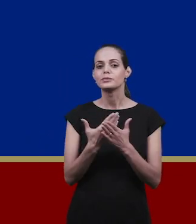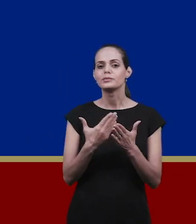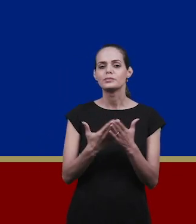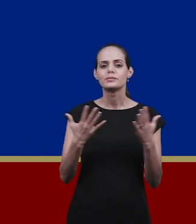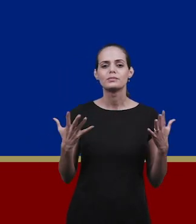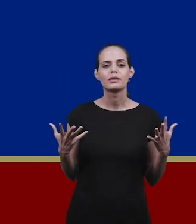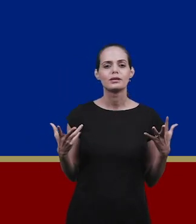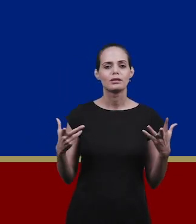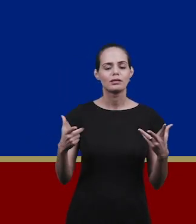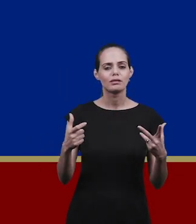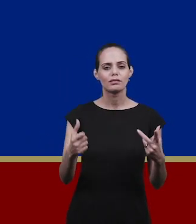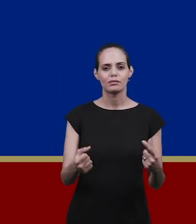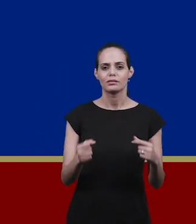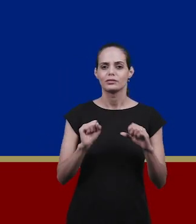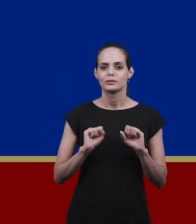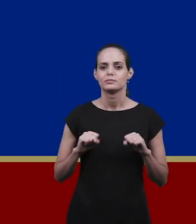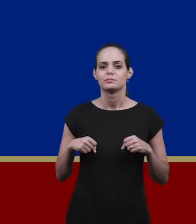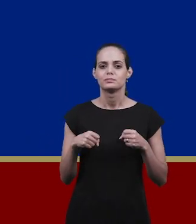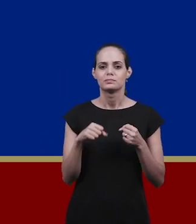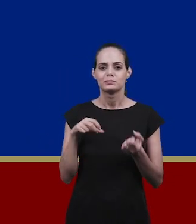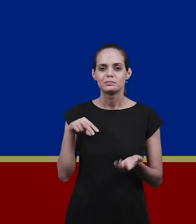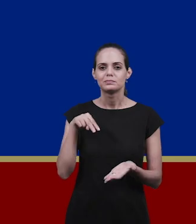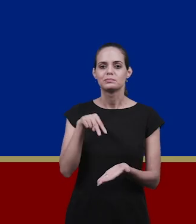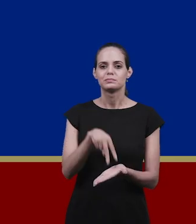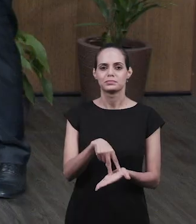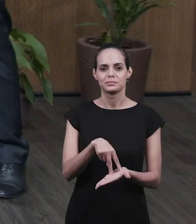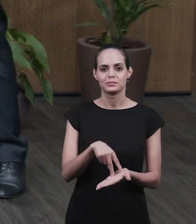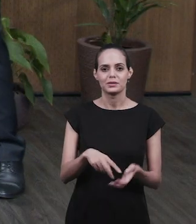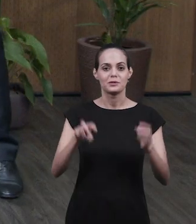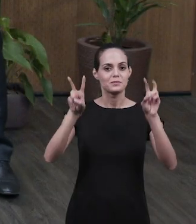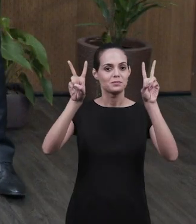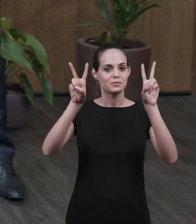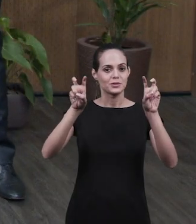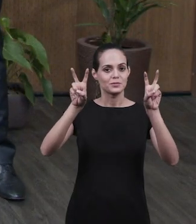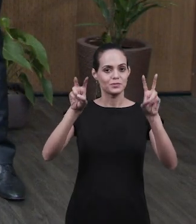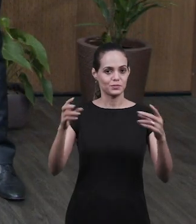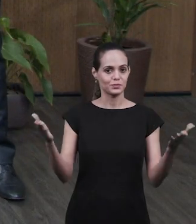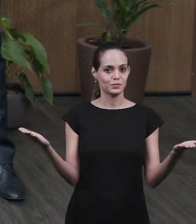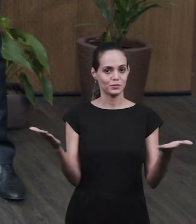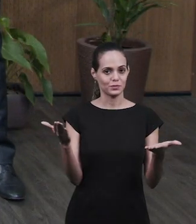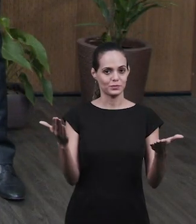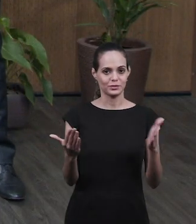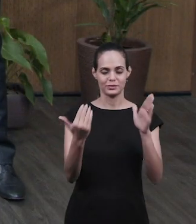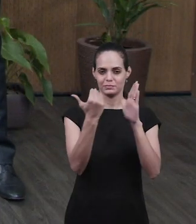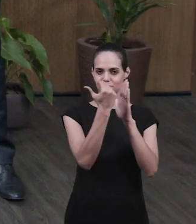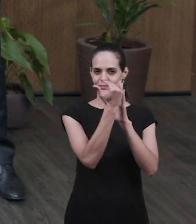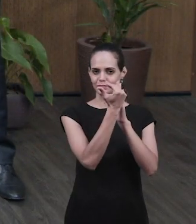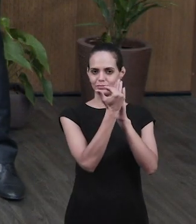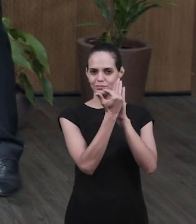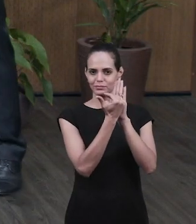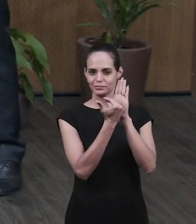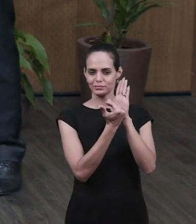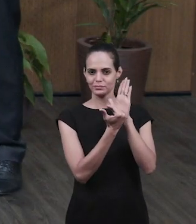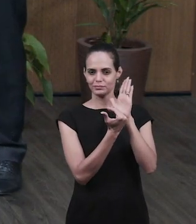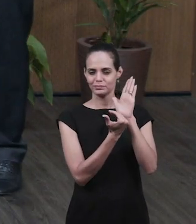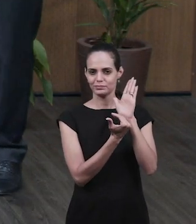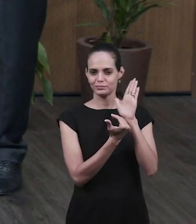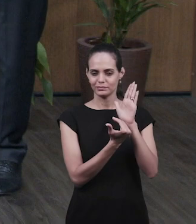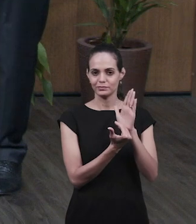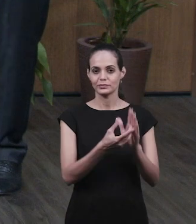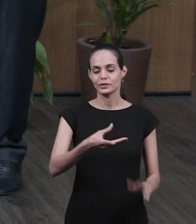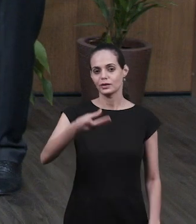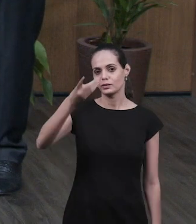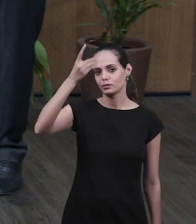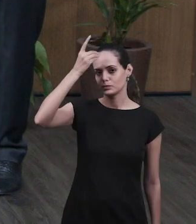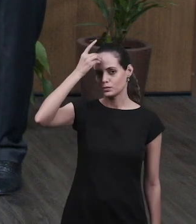les études merveilleuses qui nous édifient énormément. Et le sujet, Daniel,